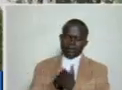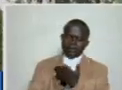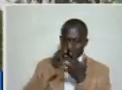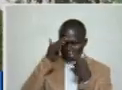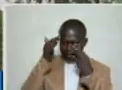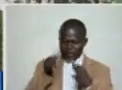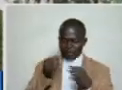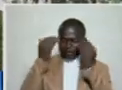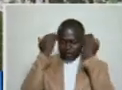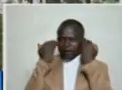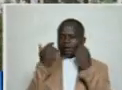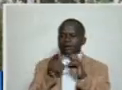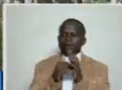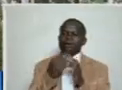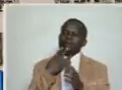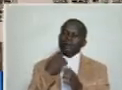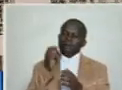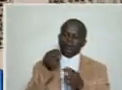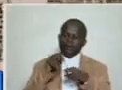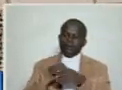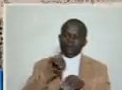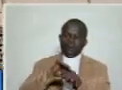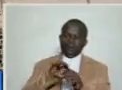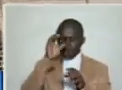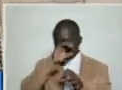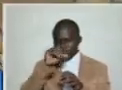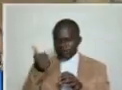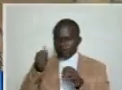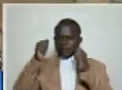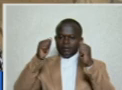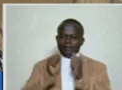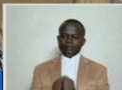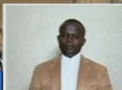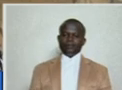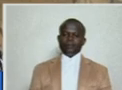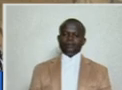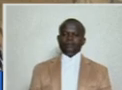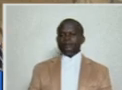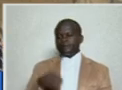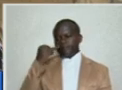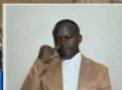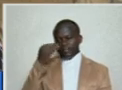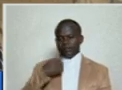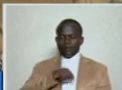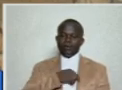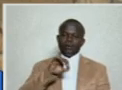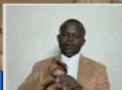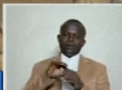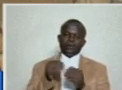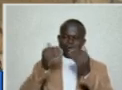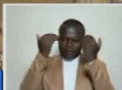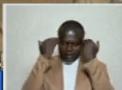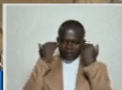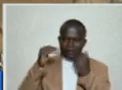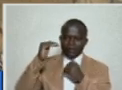icyemezo cy'urukiko ndetse kuri uyu wa kane hakazaba amatora yo gushaka undi mukandida. Iyo tumaze gutora abo tutoye tubashyikiriza urukiko kugira